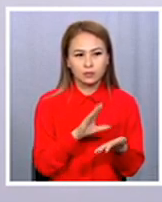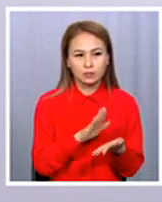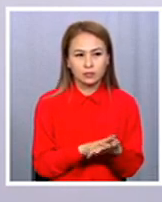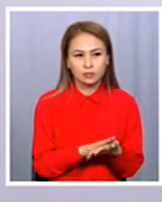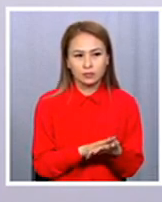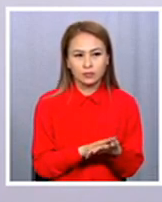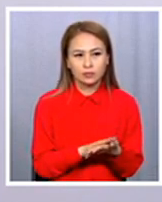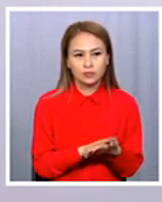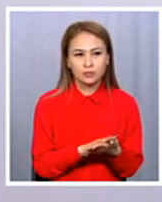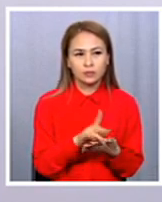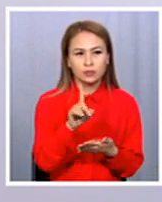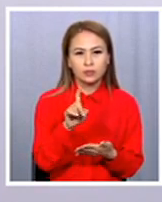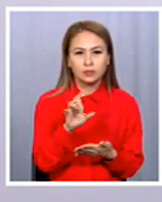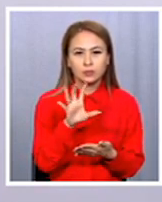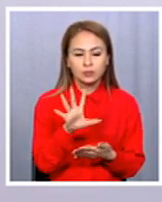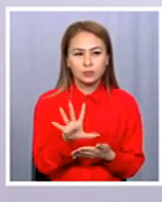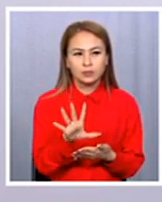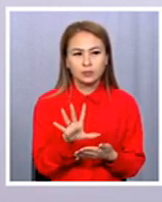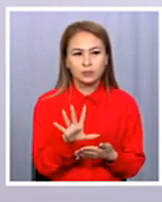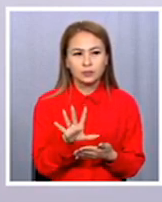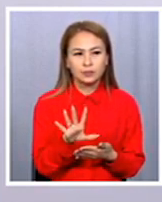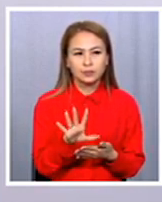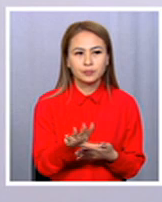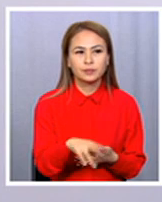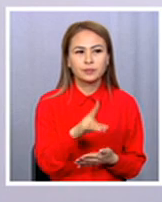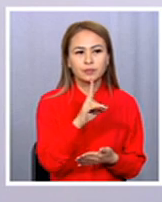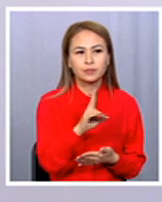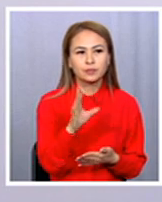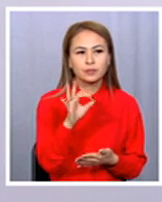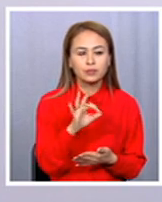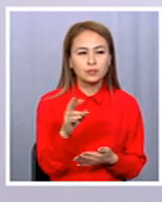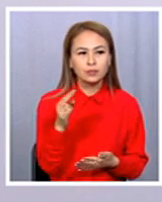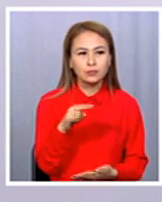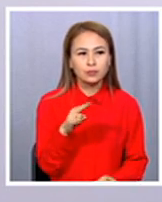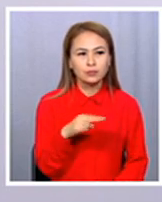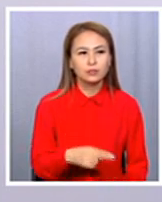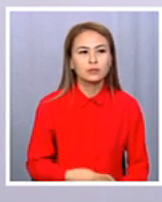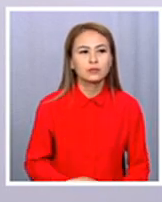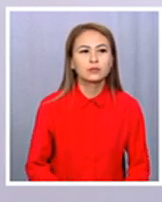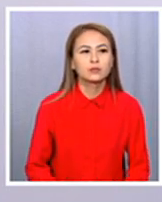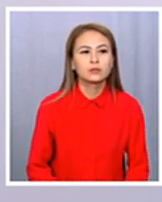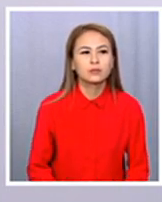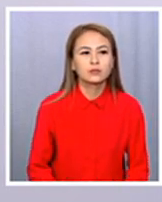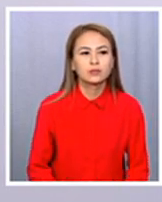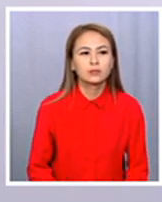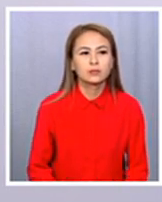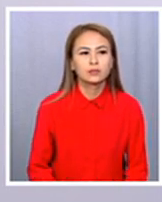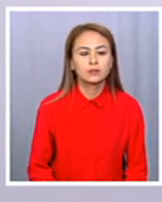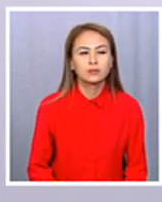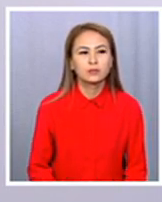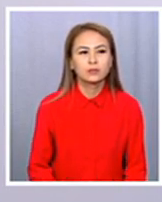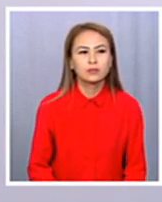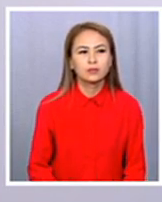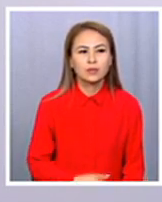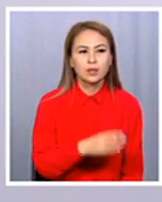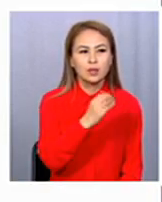105 градусқа тең. Енді қараңыздар. КОД бұрышын және ЕОК бұрышын қалай табамыз? Бұл